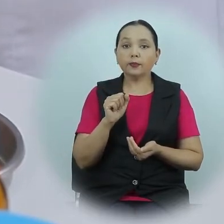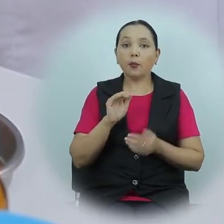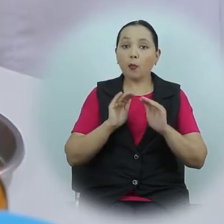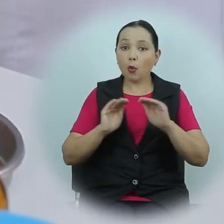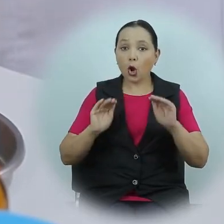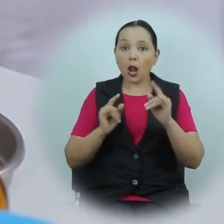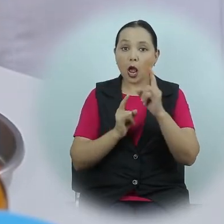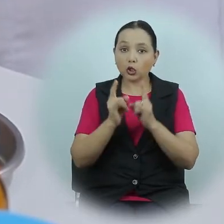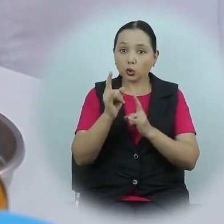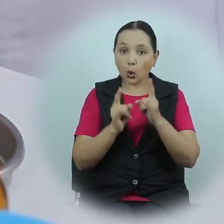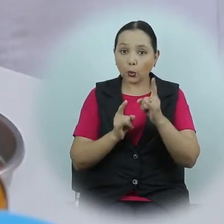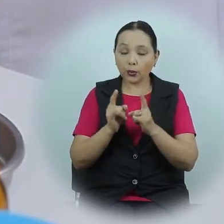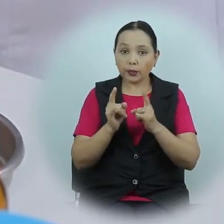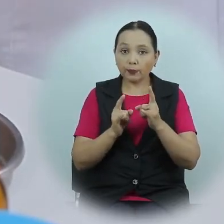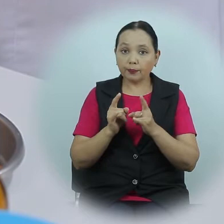bolalar sovuni,